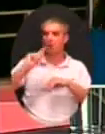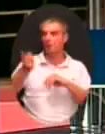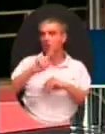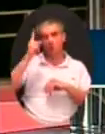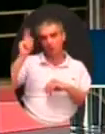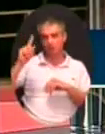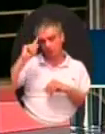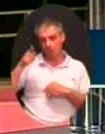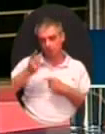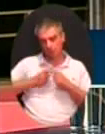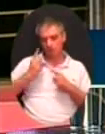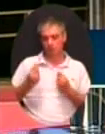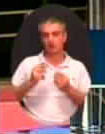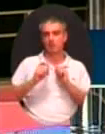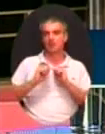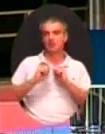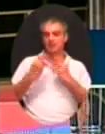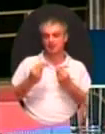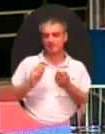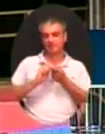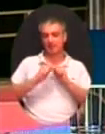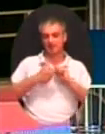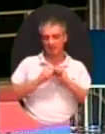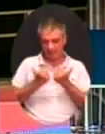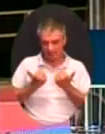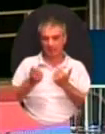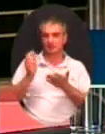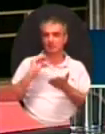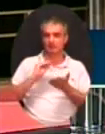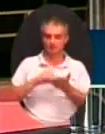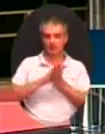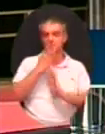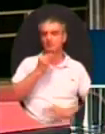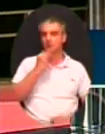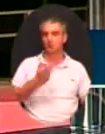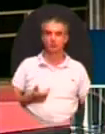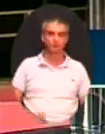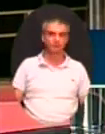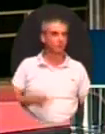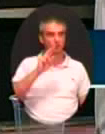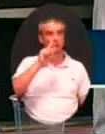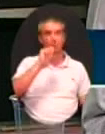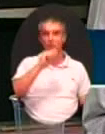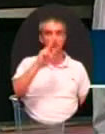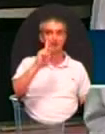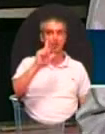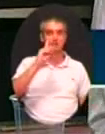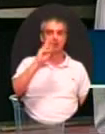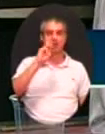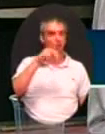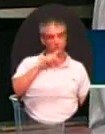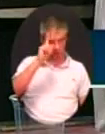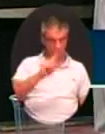יודע, אבל הוא לא יודע בטיב גיטים וגירושין, הוא לא יודע בטיב גירות. אפשר לקחת מישהו שם. אני יודע, רות קלדרון לא יודע,